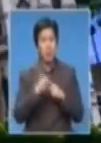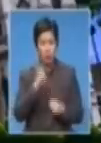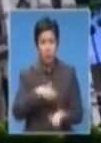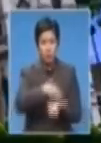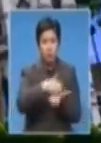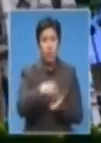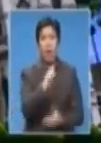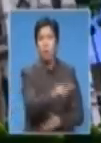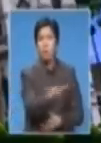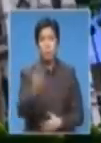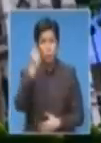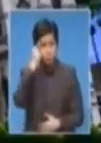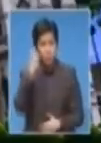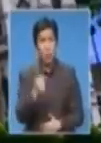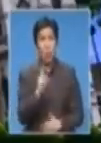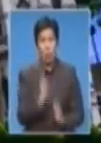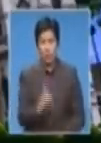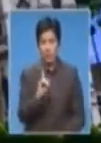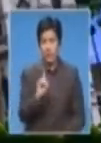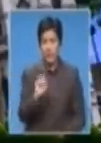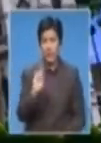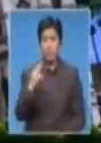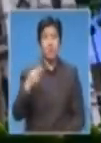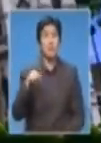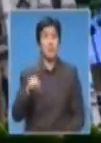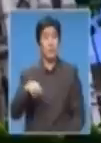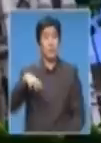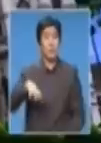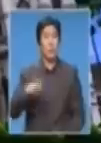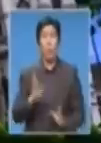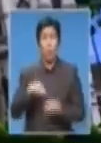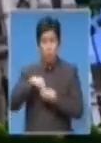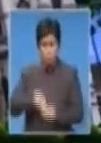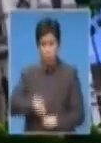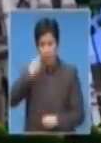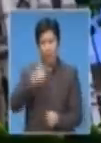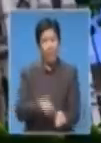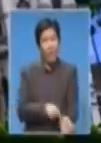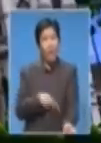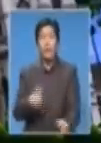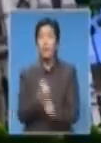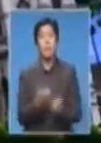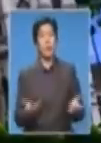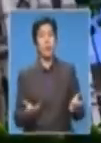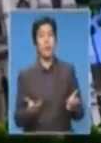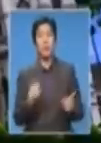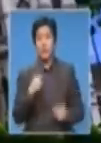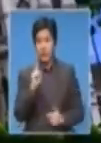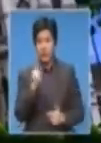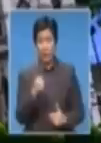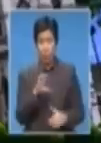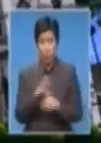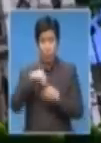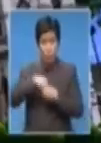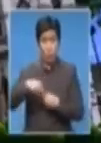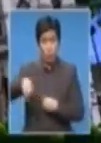ยนะว่าคน 170,000 นี่จะทำยังไงต่อไปนะแล้วก็อะไรที่กำลังควบคุม